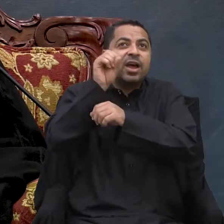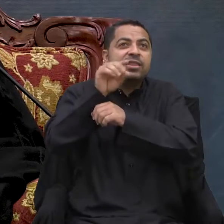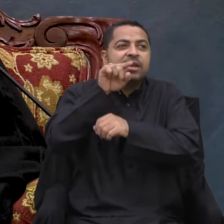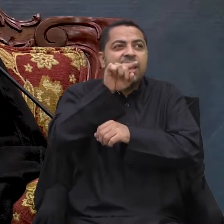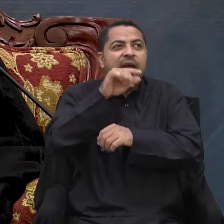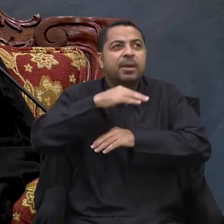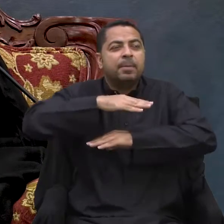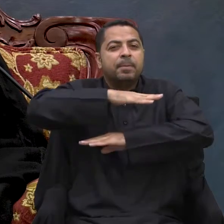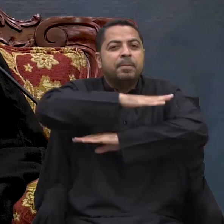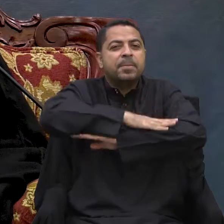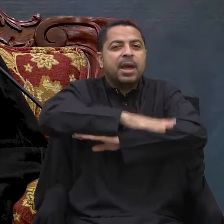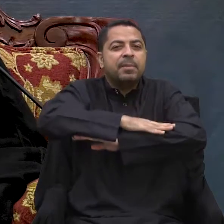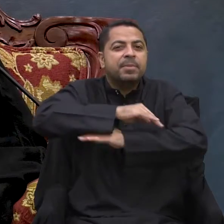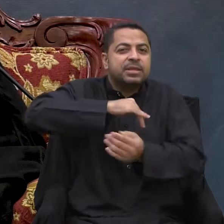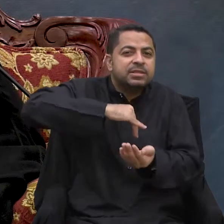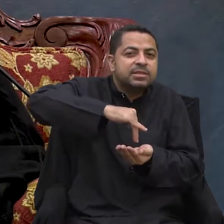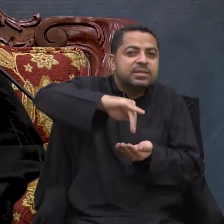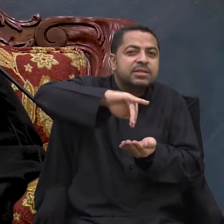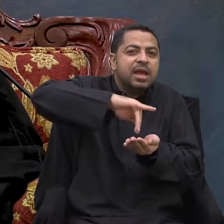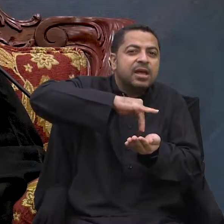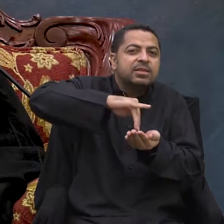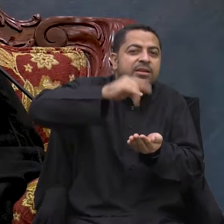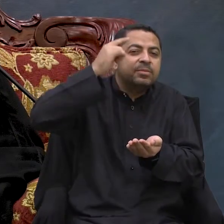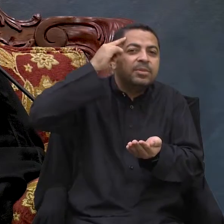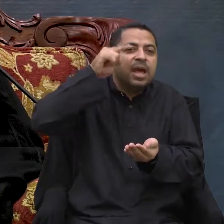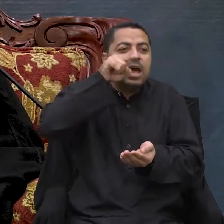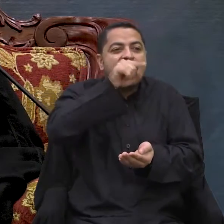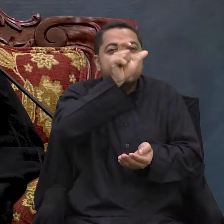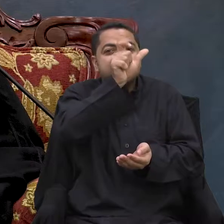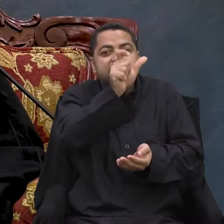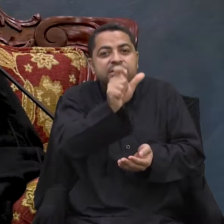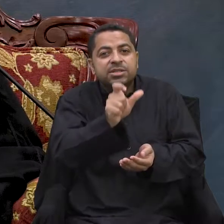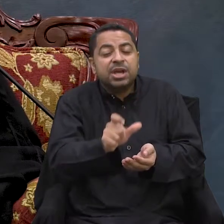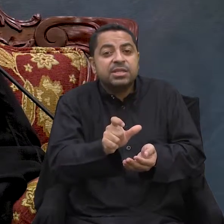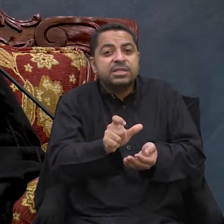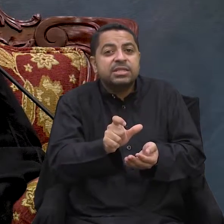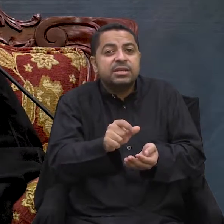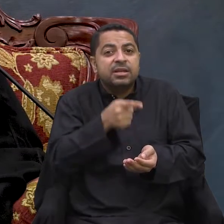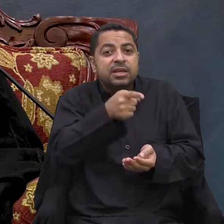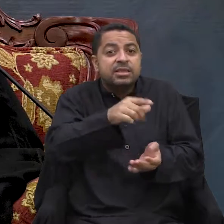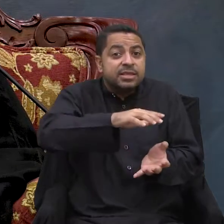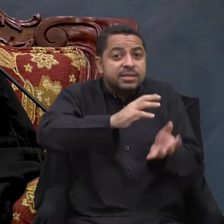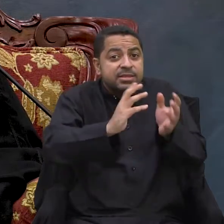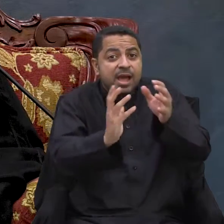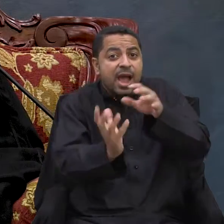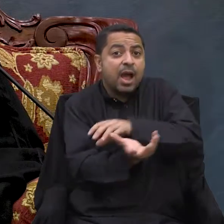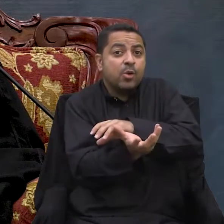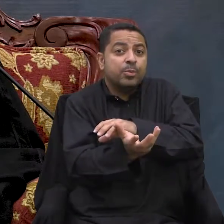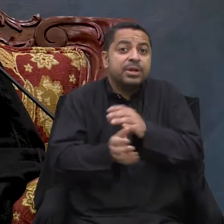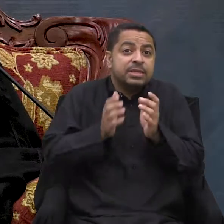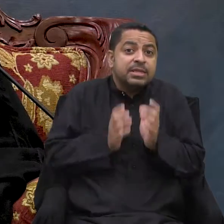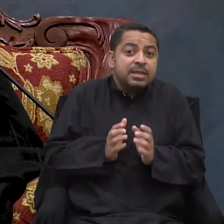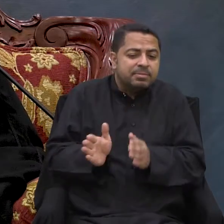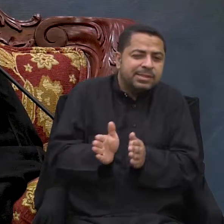وقيم ومسيرة، فهذا الإنسان الذي تحول إلى